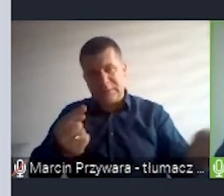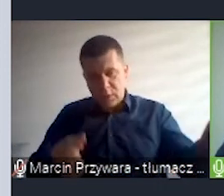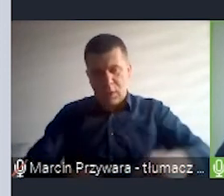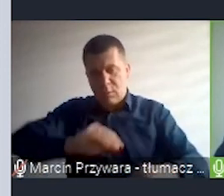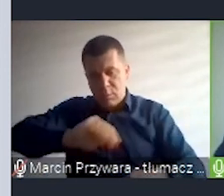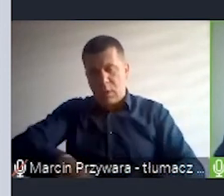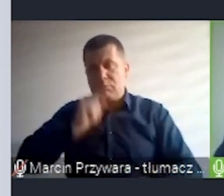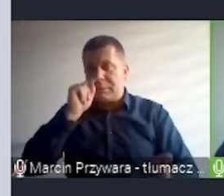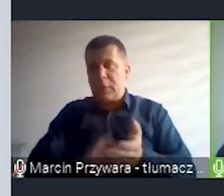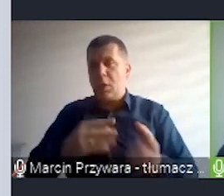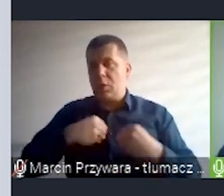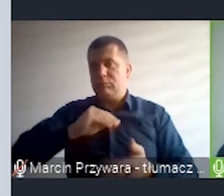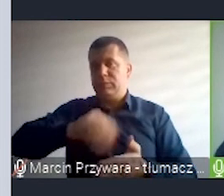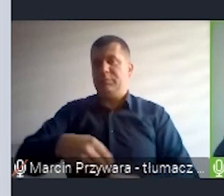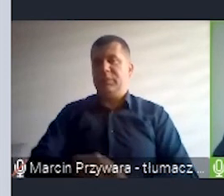uzyskamy podpisu.